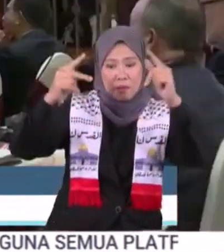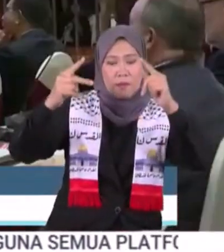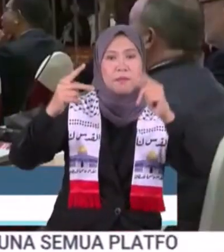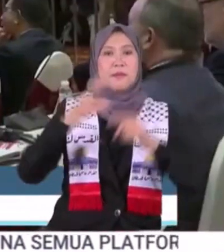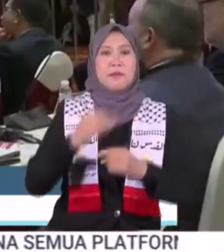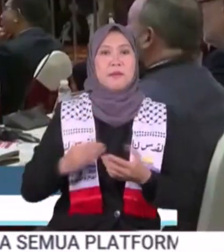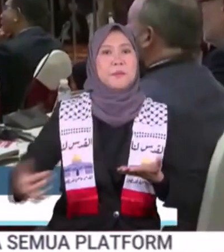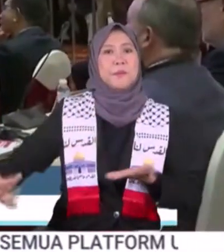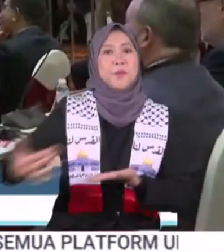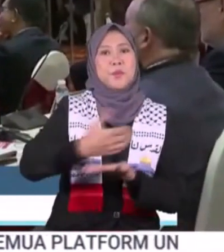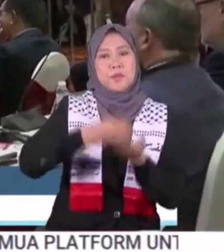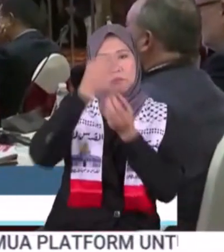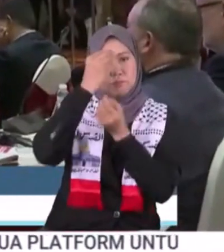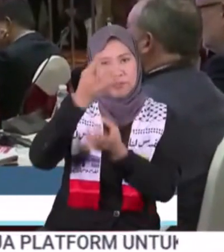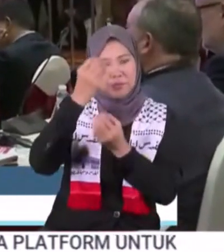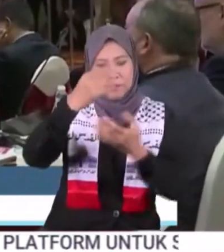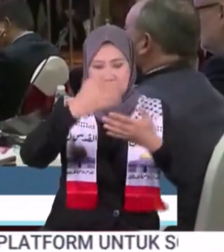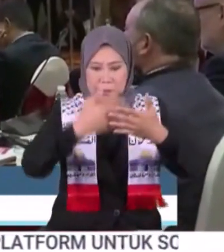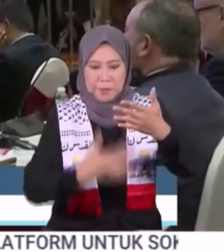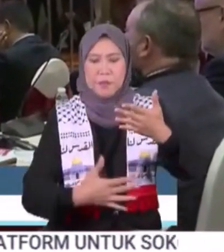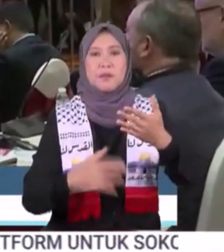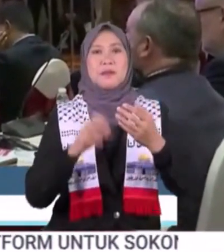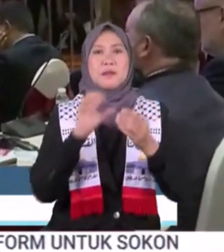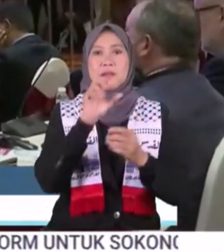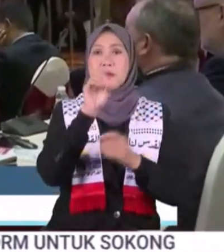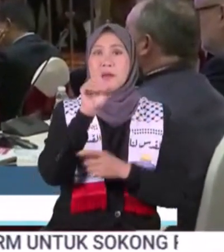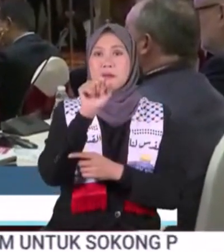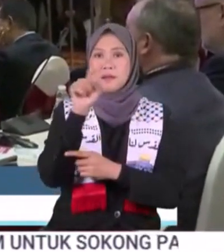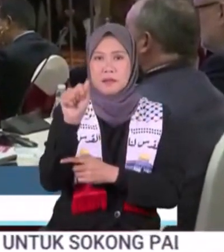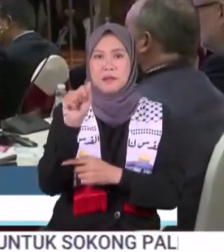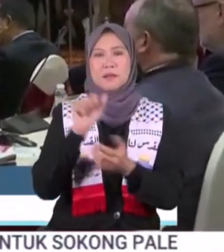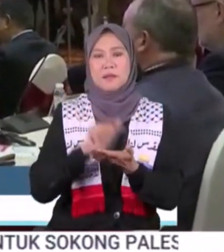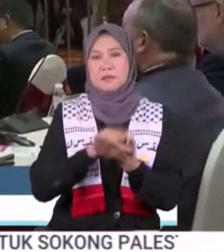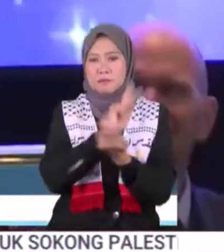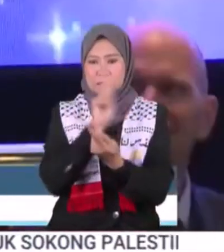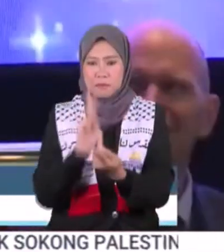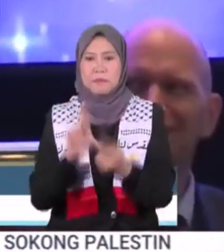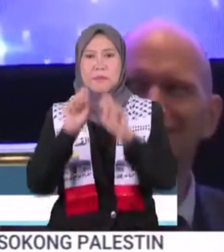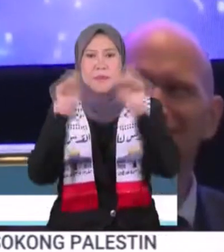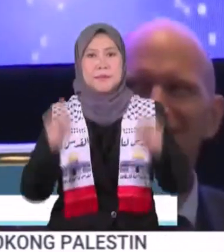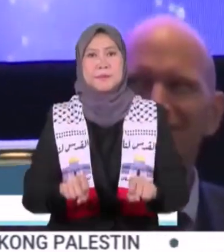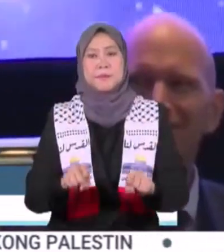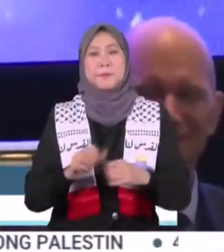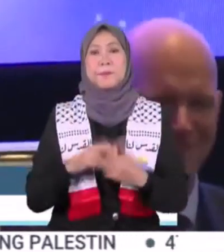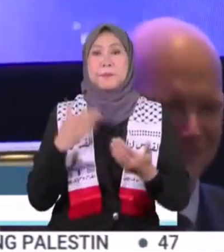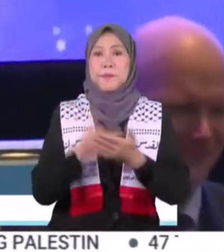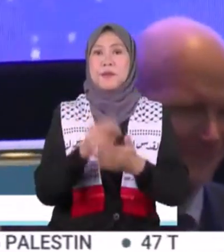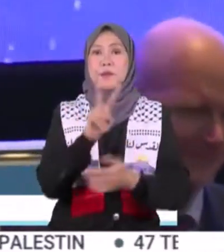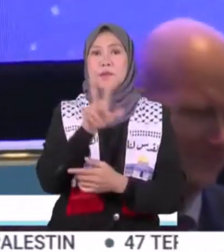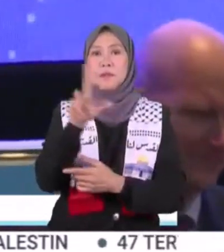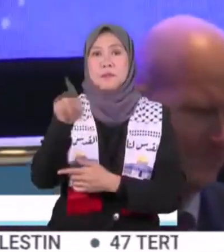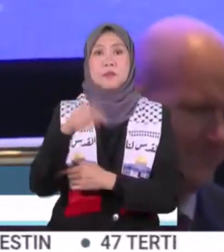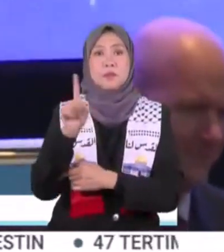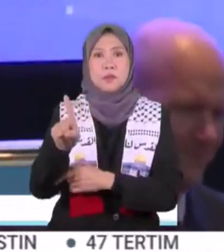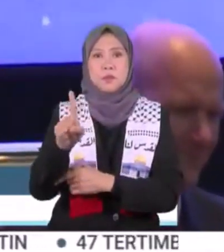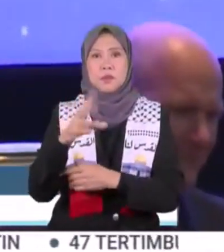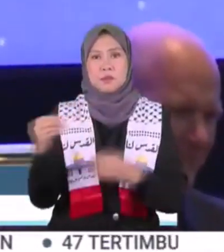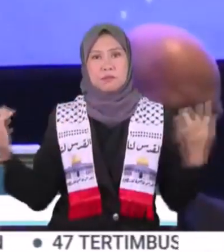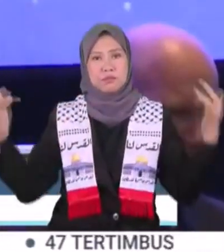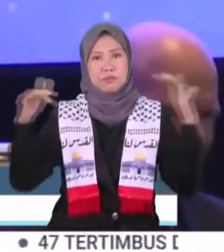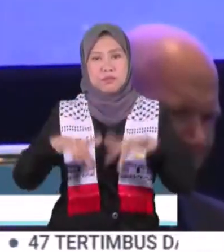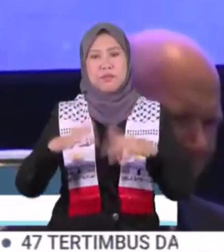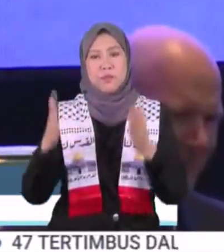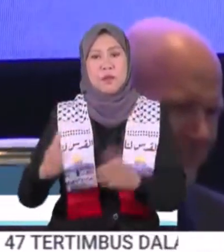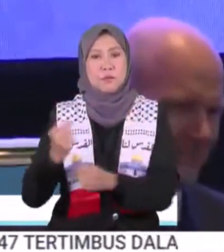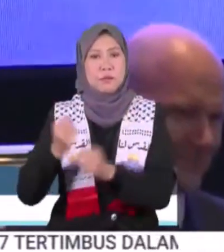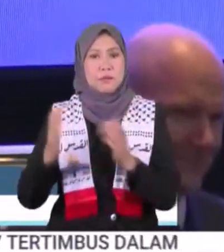pengumpulan data yang lebih sistematik persidangan yang bermula hari ini hingga 23 Januari dan menghimpunkan pengurusan penjara